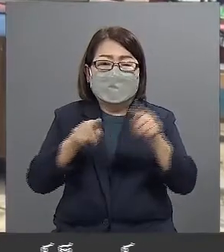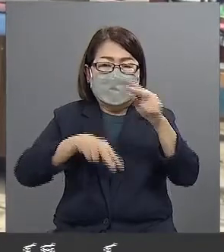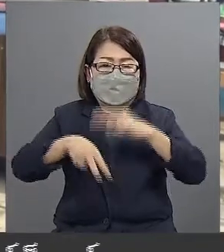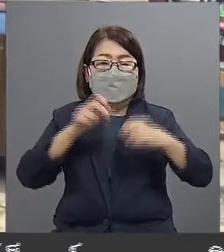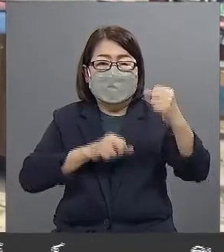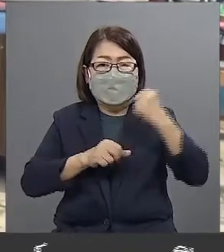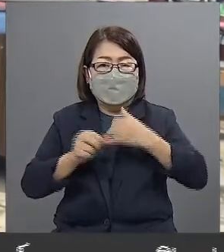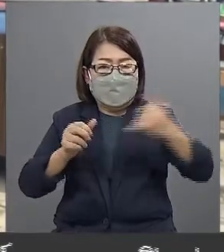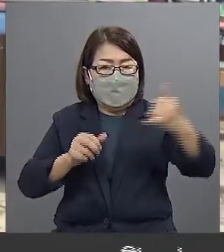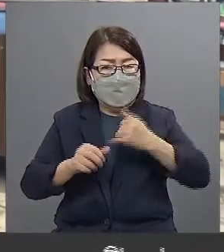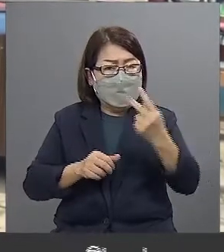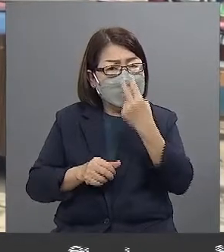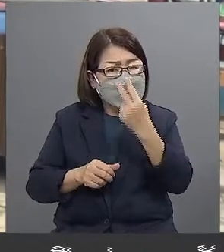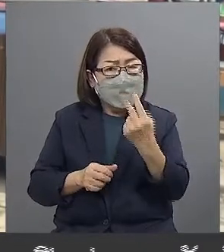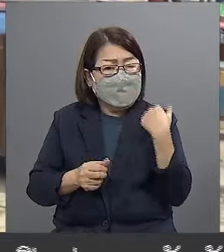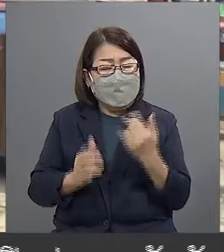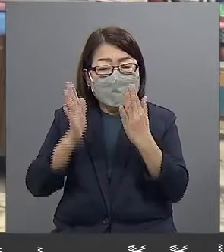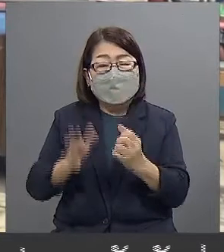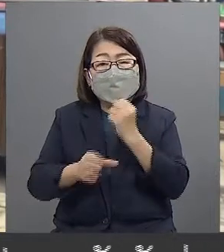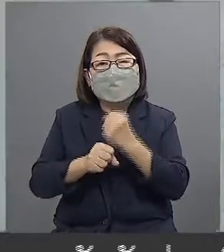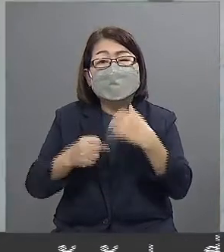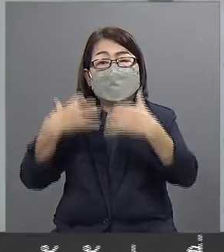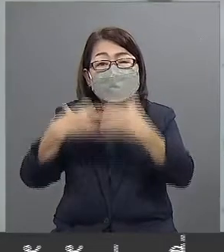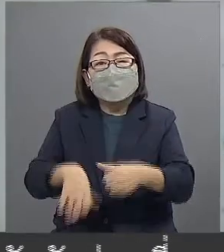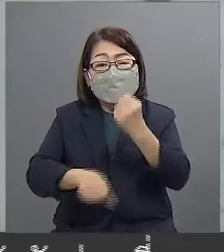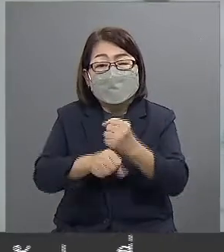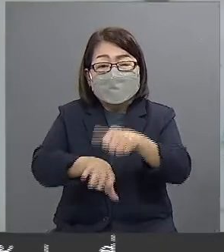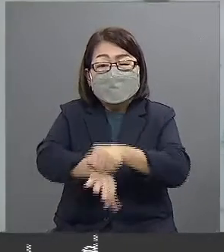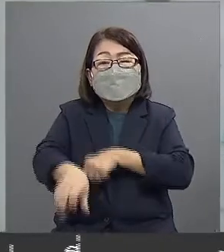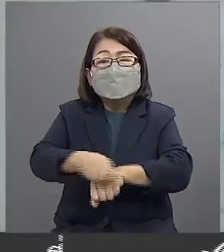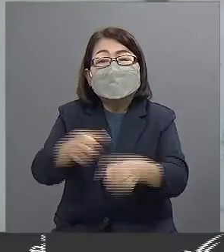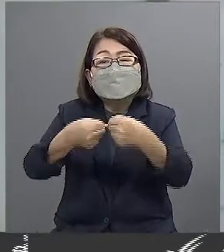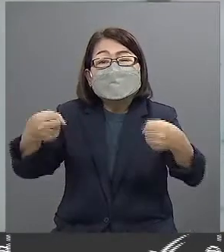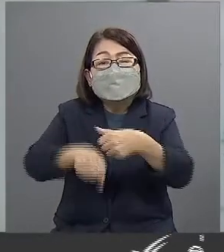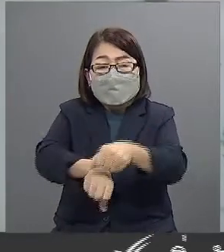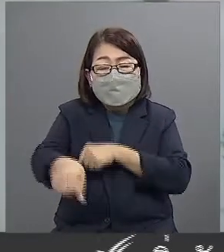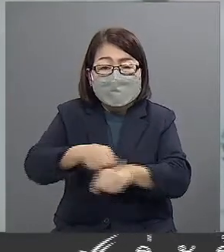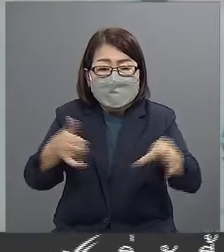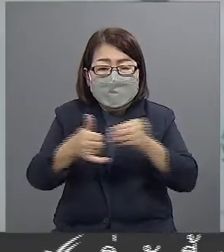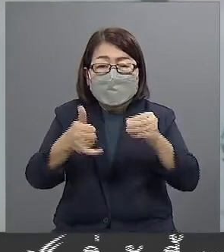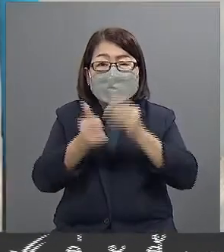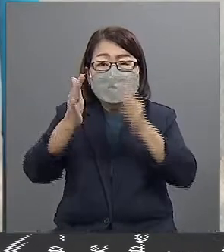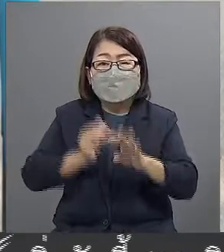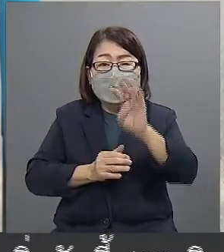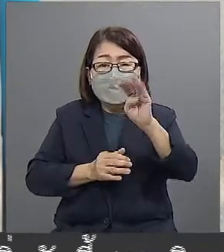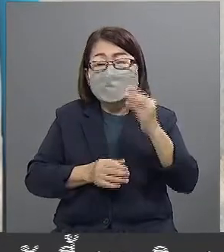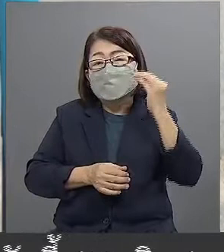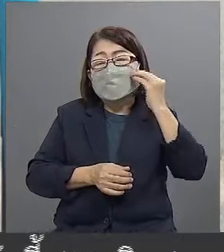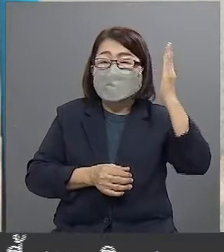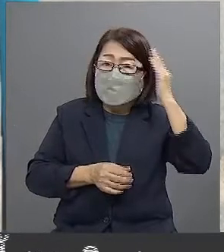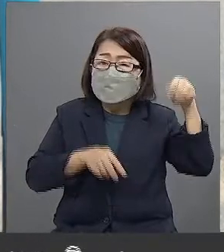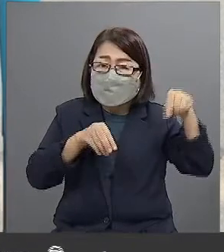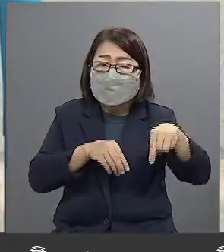มีพนักงานของโรงงานผลิตถุงมือยางที่มีผู้ติดเชื้อแล้วเกือบ 40คนพักอยู่ในหมู่บ้านแห่งนี้หลายคน